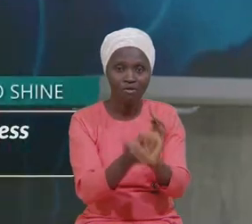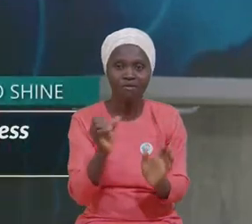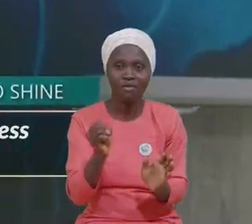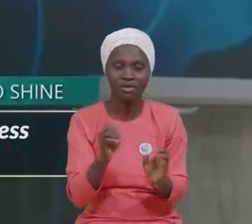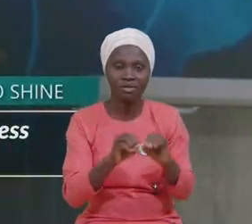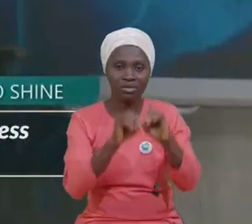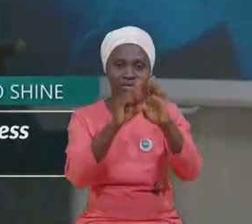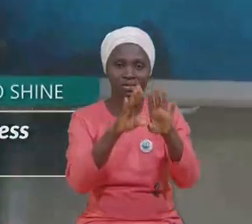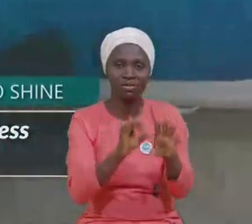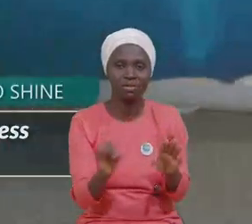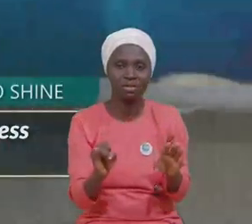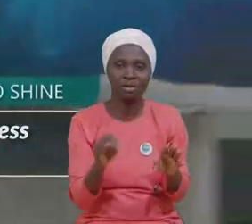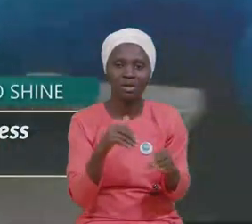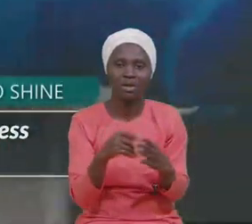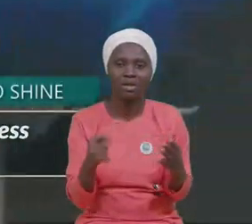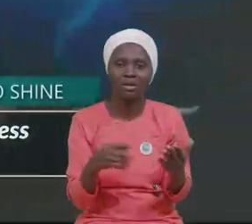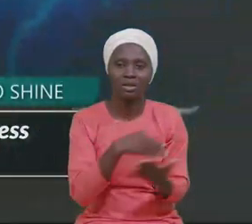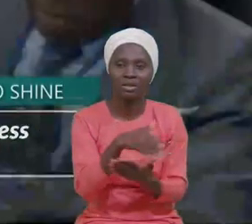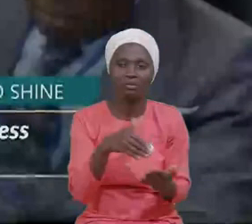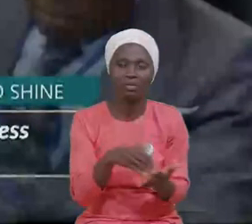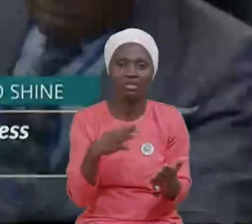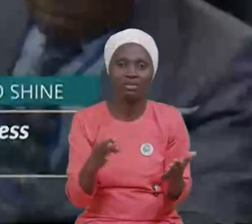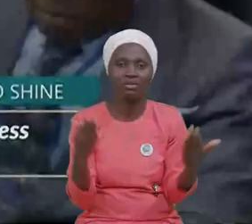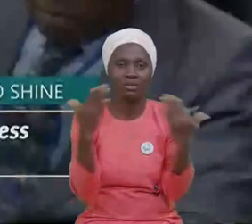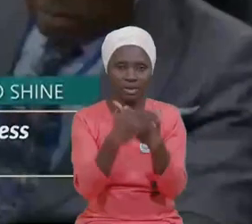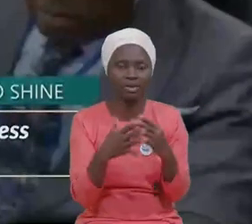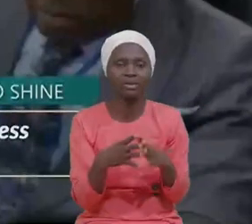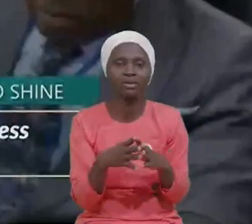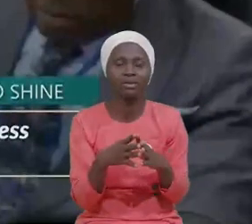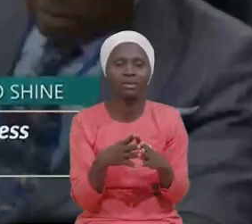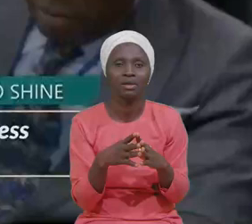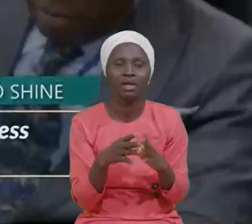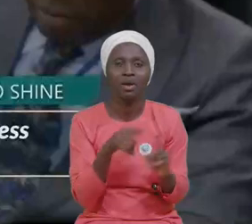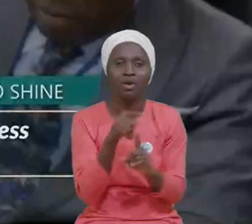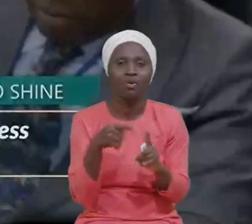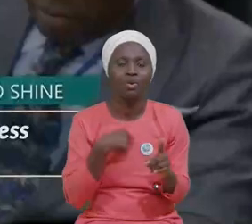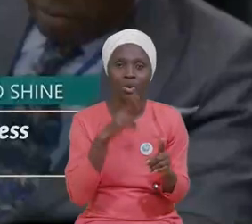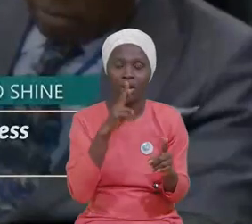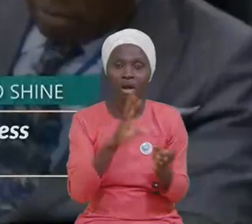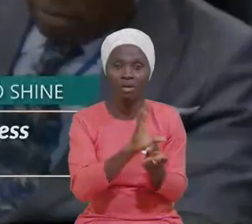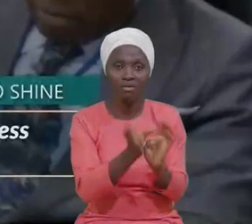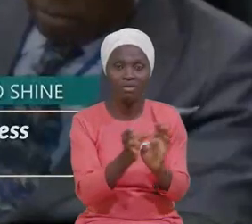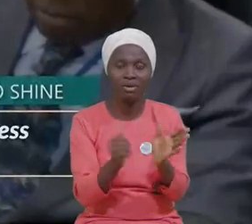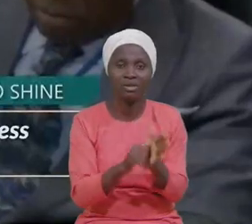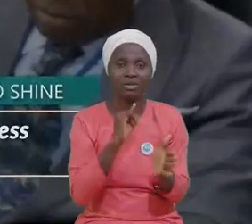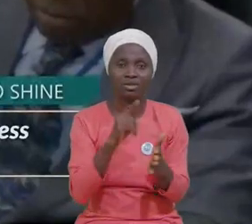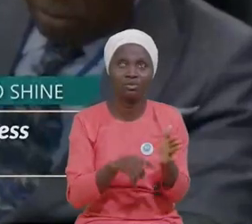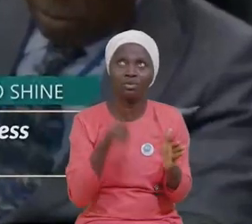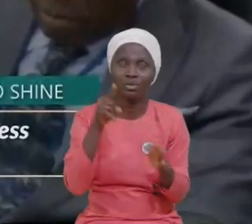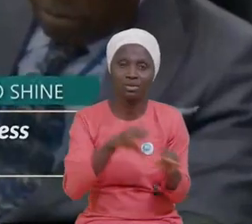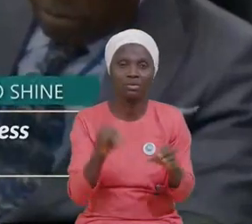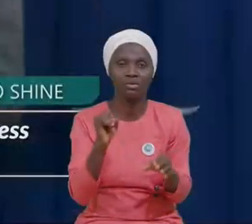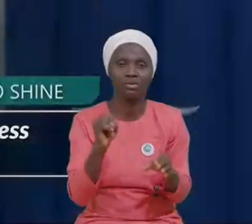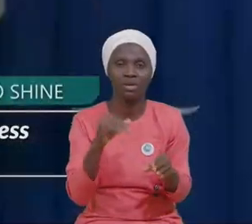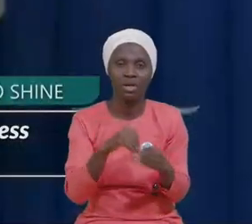brillant au milieu des ténèbres. Quand nous sommes convertis, c'est ce qu'il fait. Il